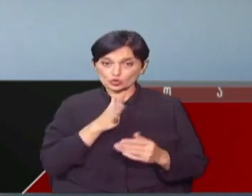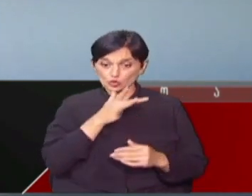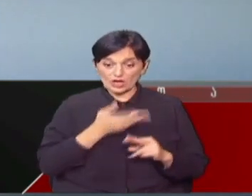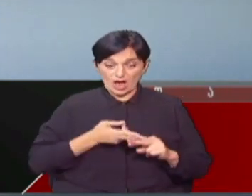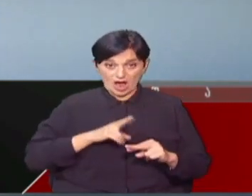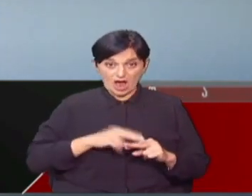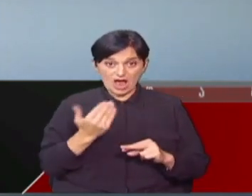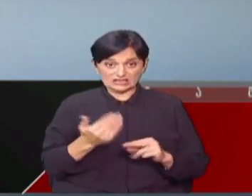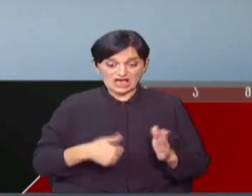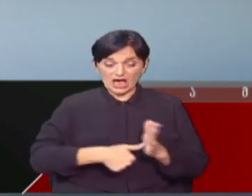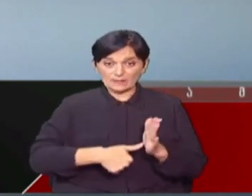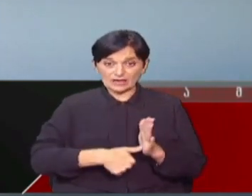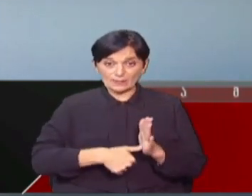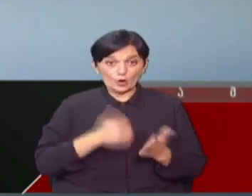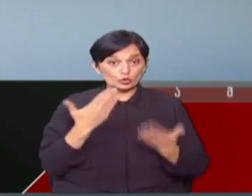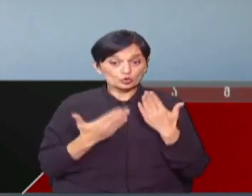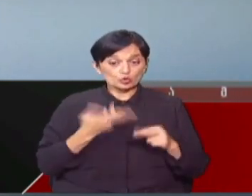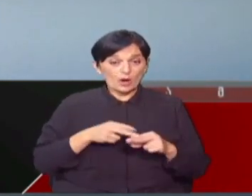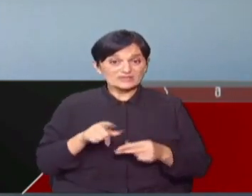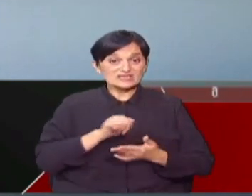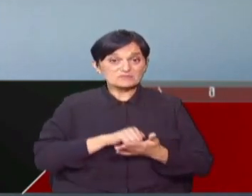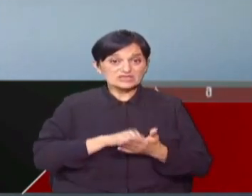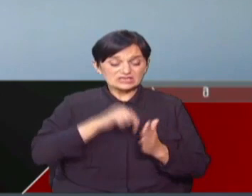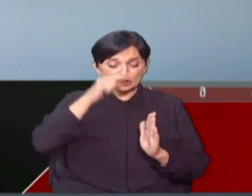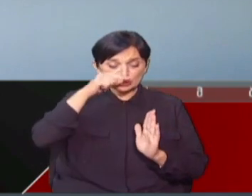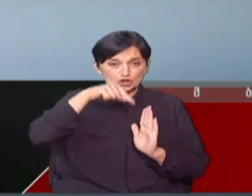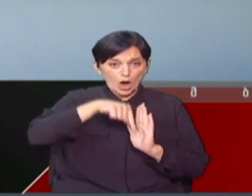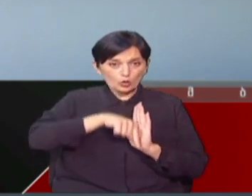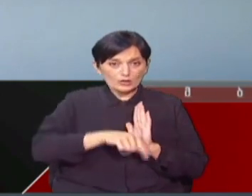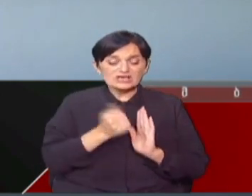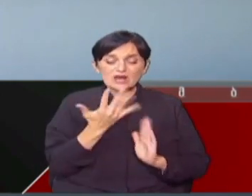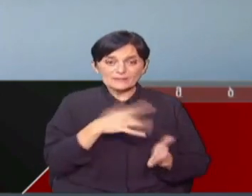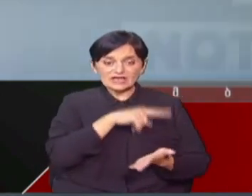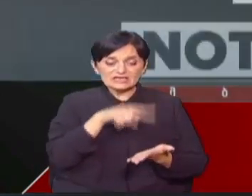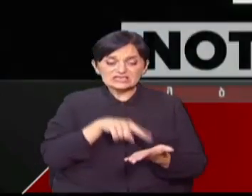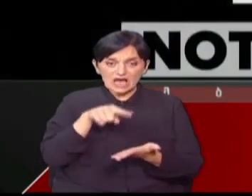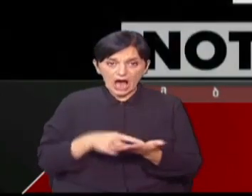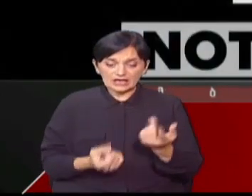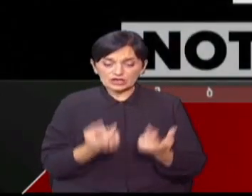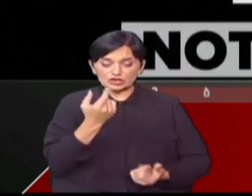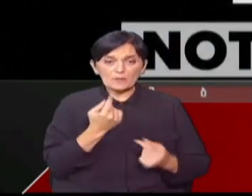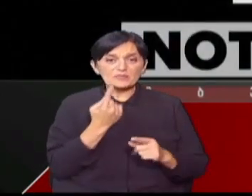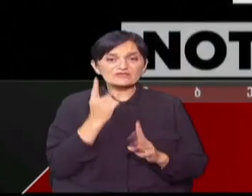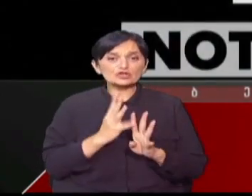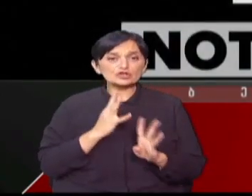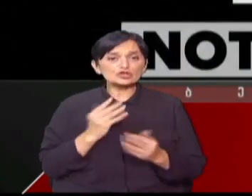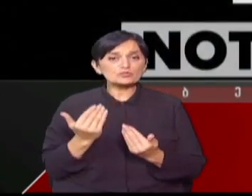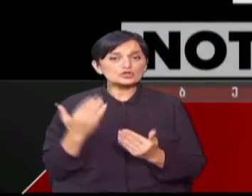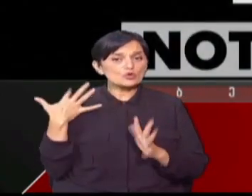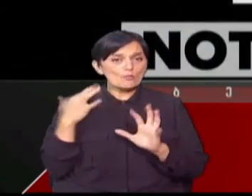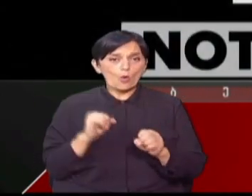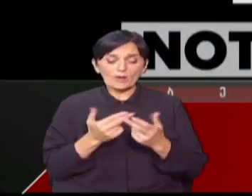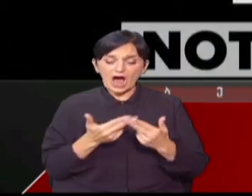ასე რომ ეს მას ეხმარება. თუ კი ამის მიზეზებს ჩაუღრმავდებით, რამდენიმე საკითხი გამოიკვეთება. უპირველეს ყოვლისა, მისი მომხრეები